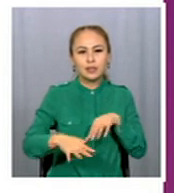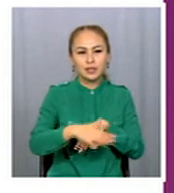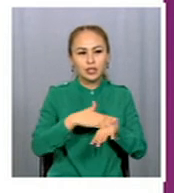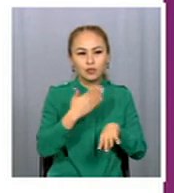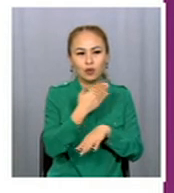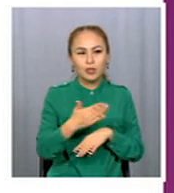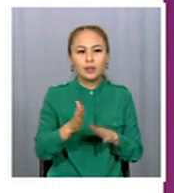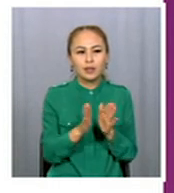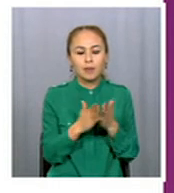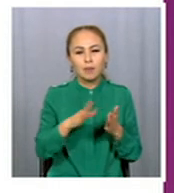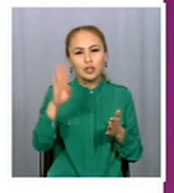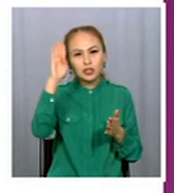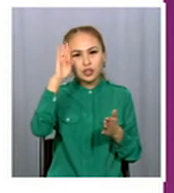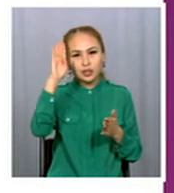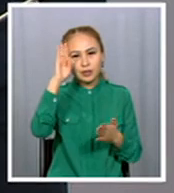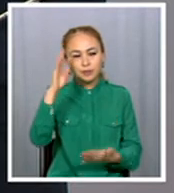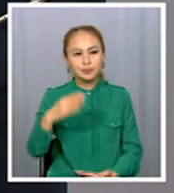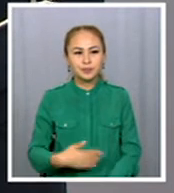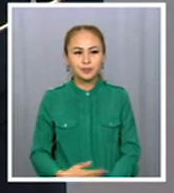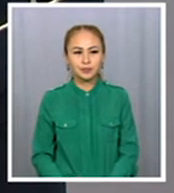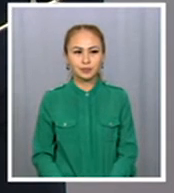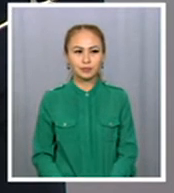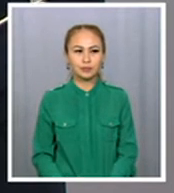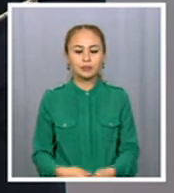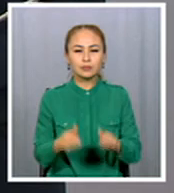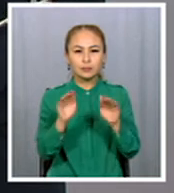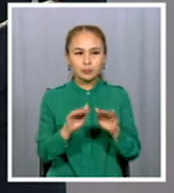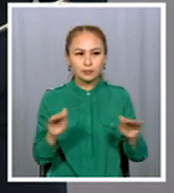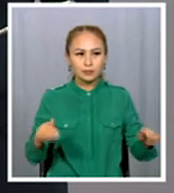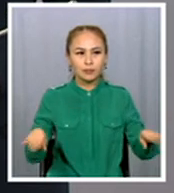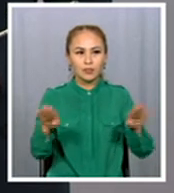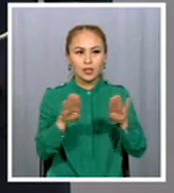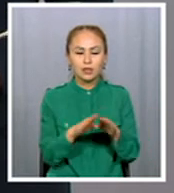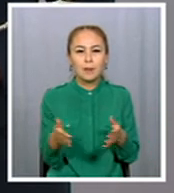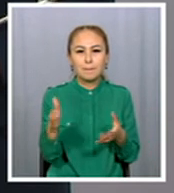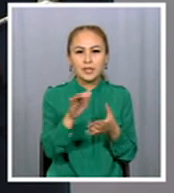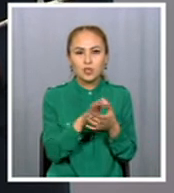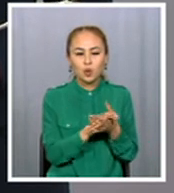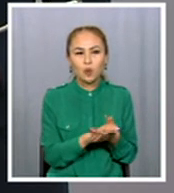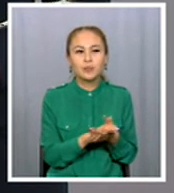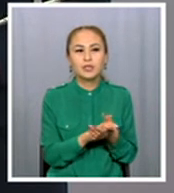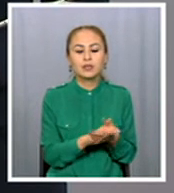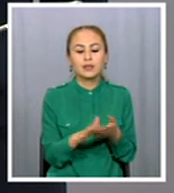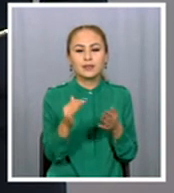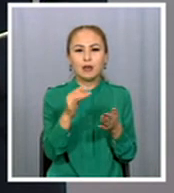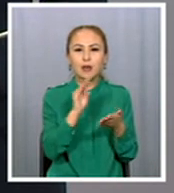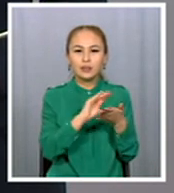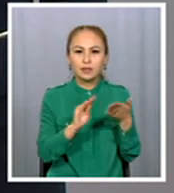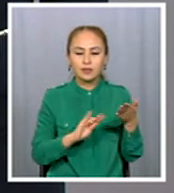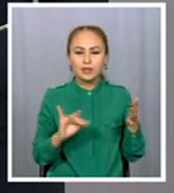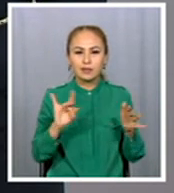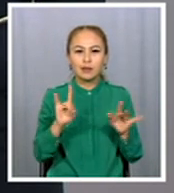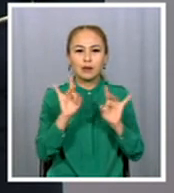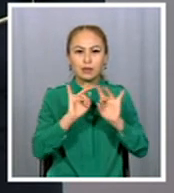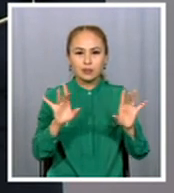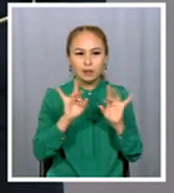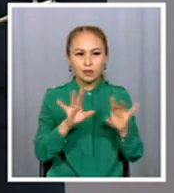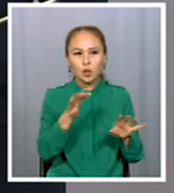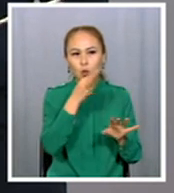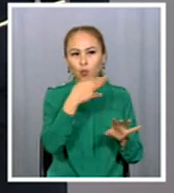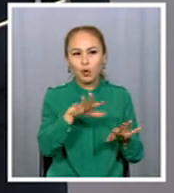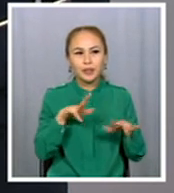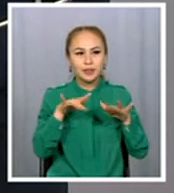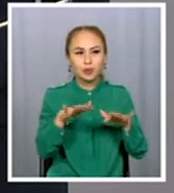население его книг – мальчишки. Ребята, давайте познакомимся с отрывком из рассказа «В любом